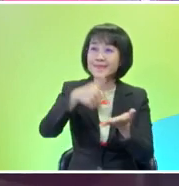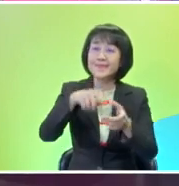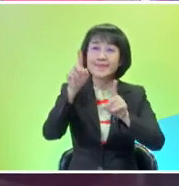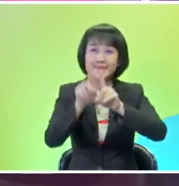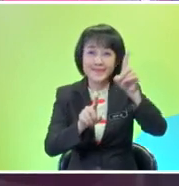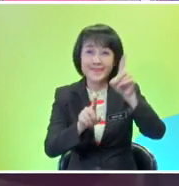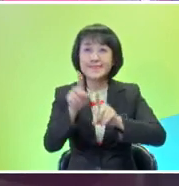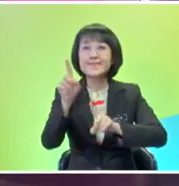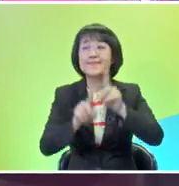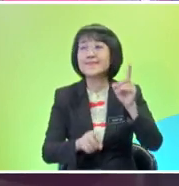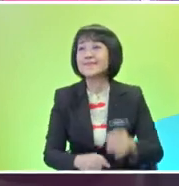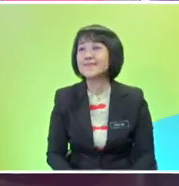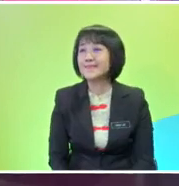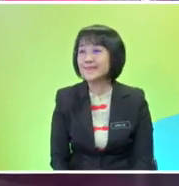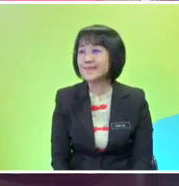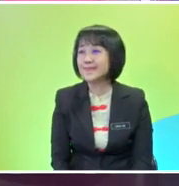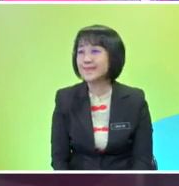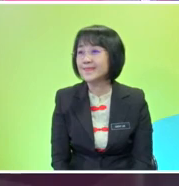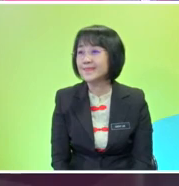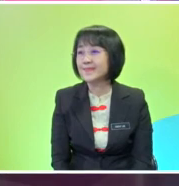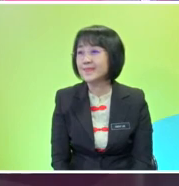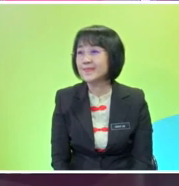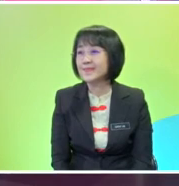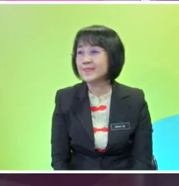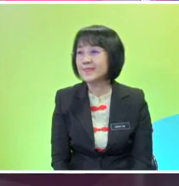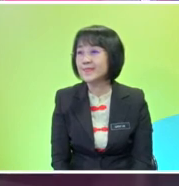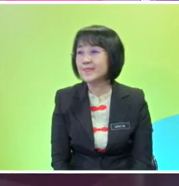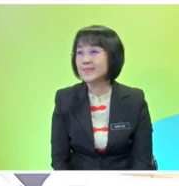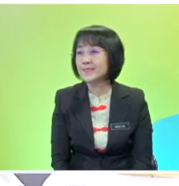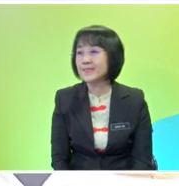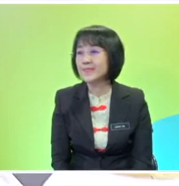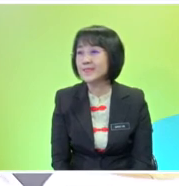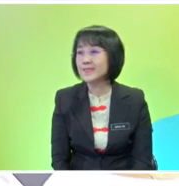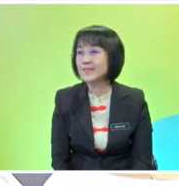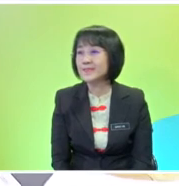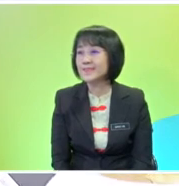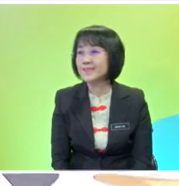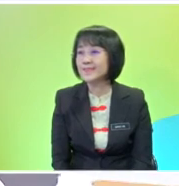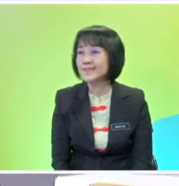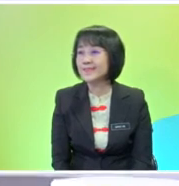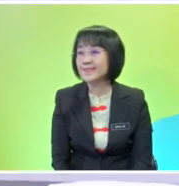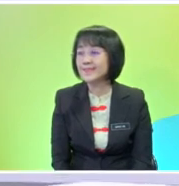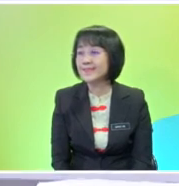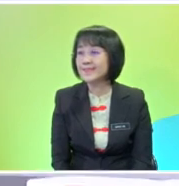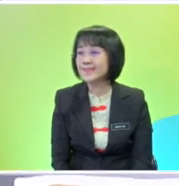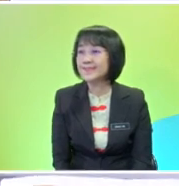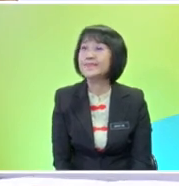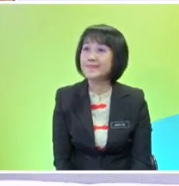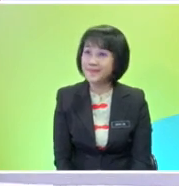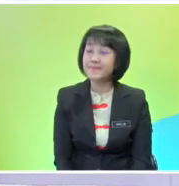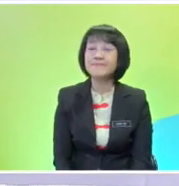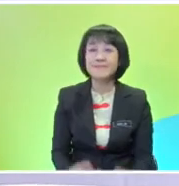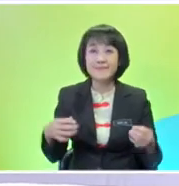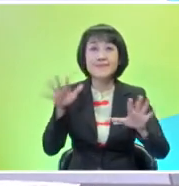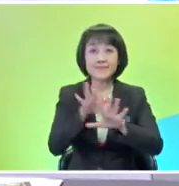kajaran saya boleh apa-apa saja dekat semen yang ketiga okey Baiklah seterusnya Cikgu Dah Banyak